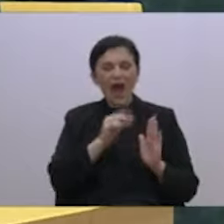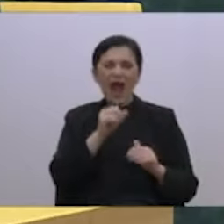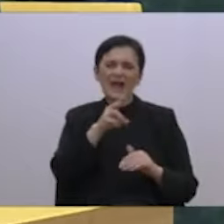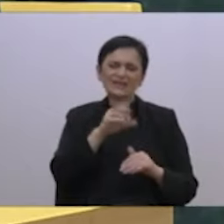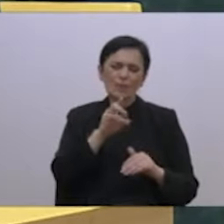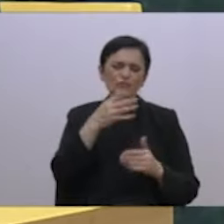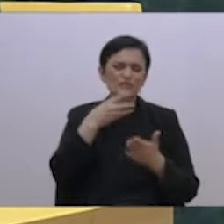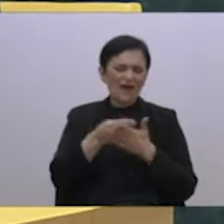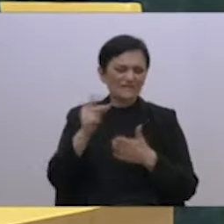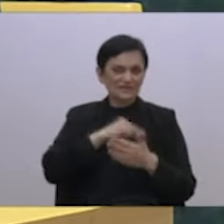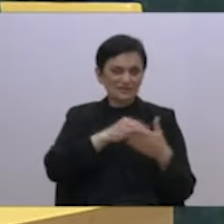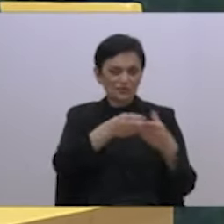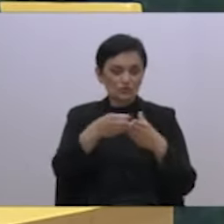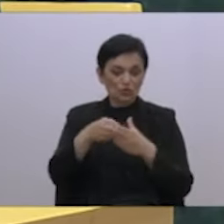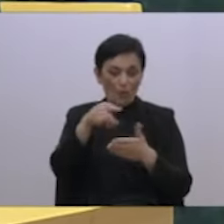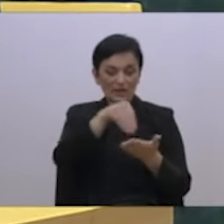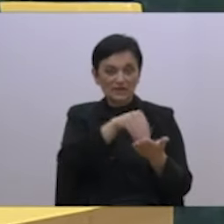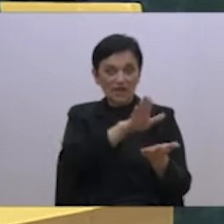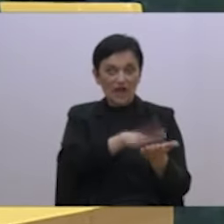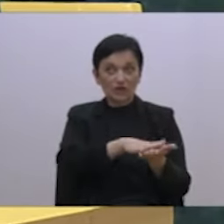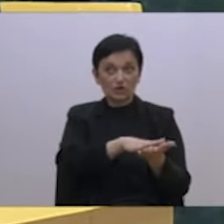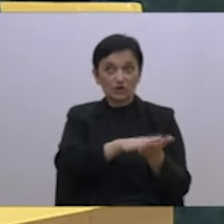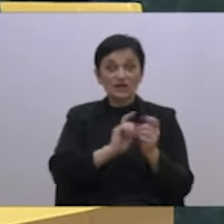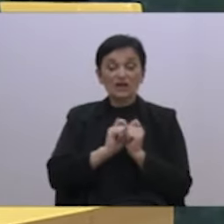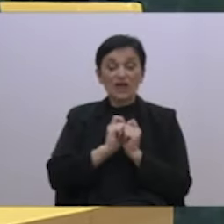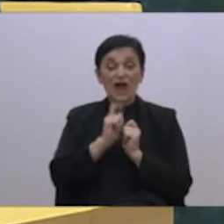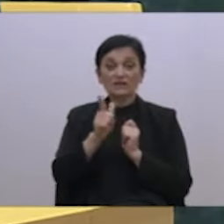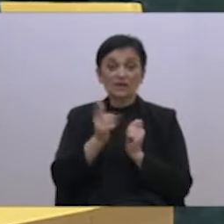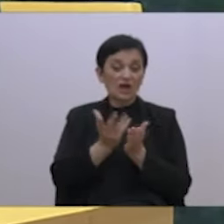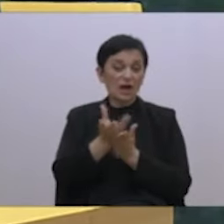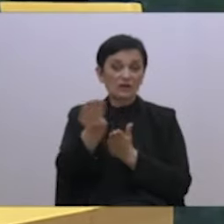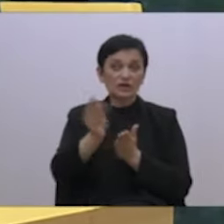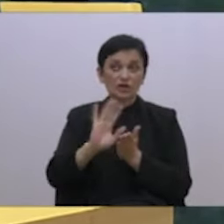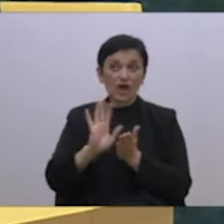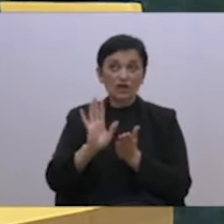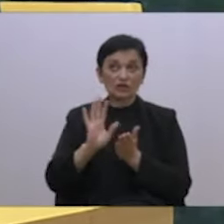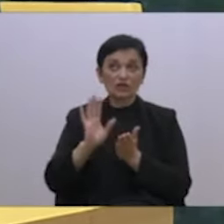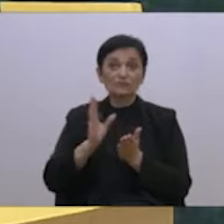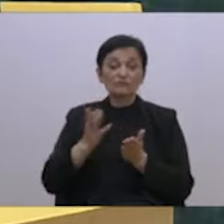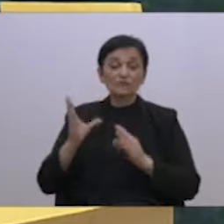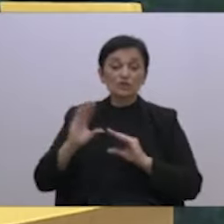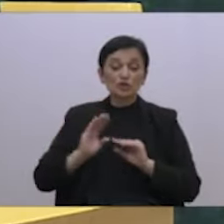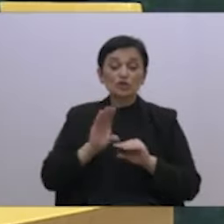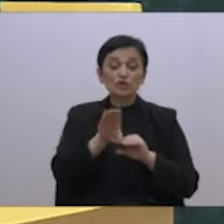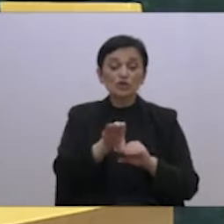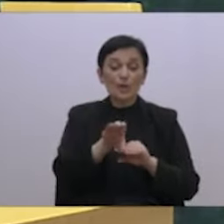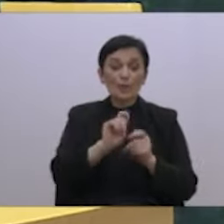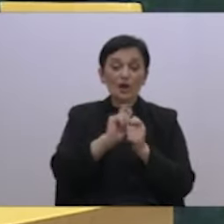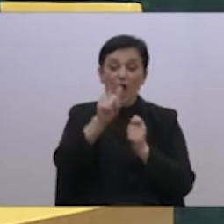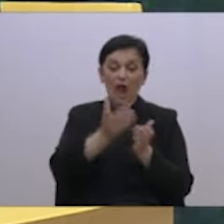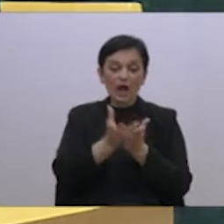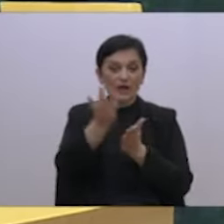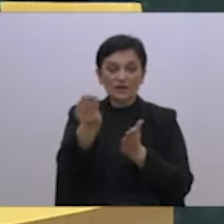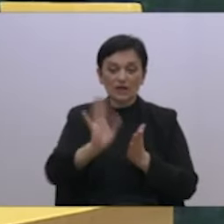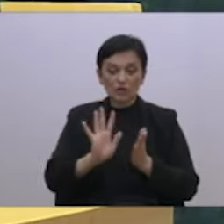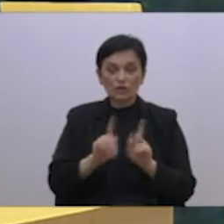თავის კომპანიების ბალანზე დაარეგისტროს გადასახადები. არ გადაიხადოს შემოტანის გადასახადი. არ გადაიხადოს